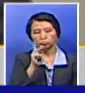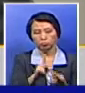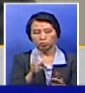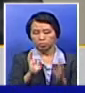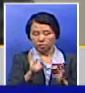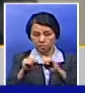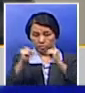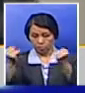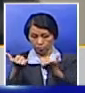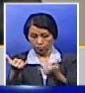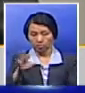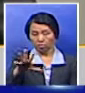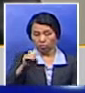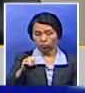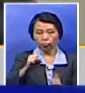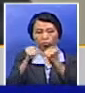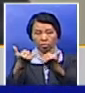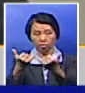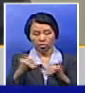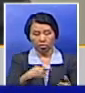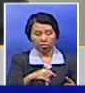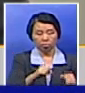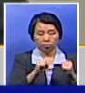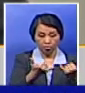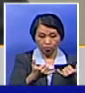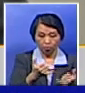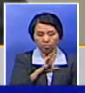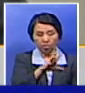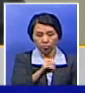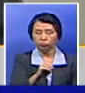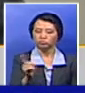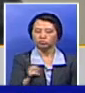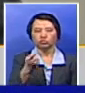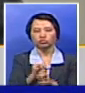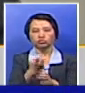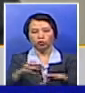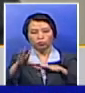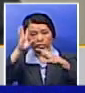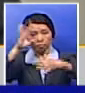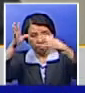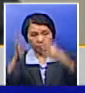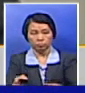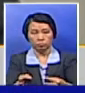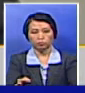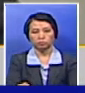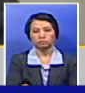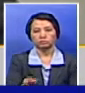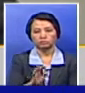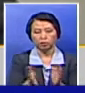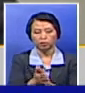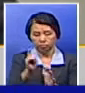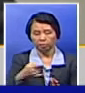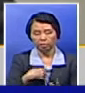syarikat itu 50-50 susah nak buat keputusan. Jadi kita buat keputusan, kita meminta supaya kita diberikan